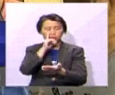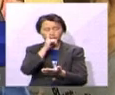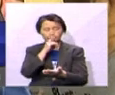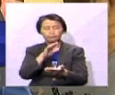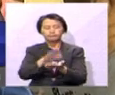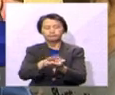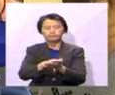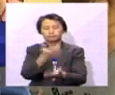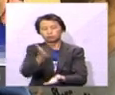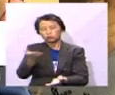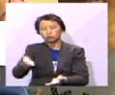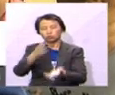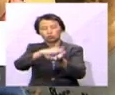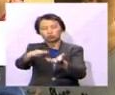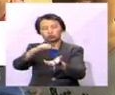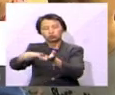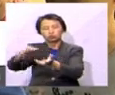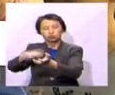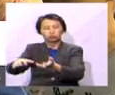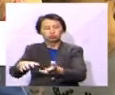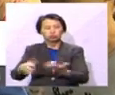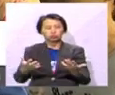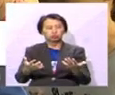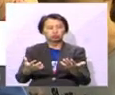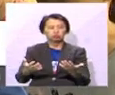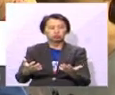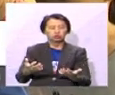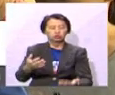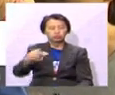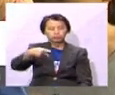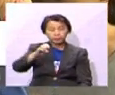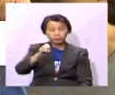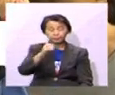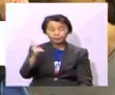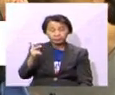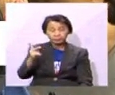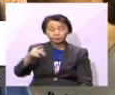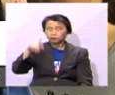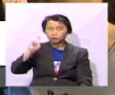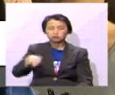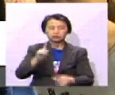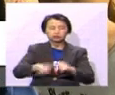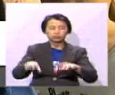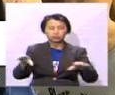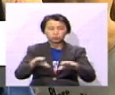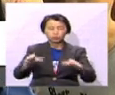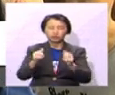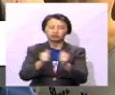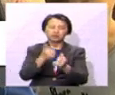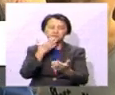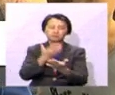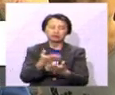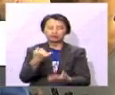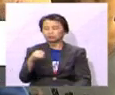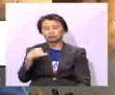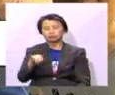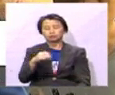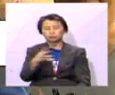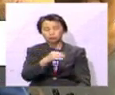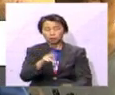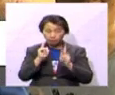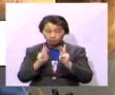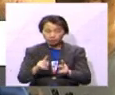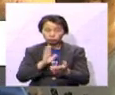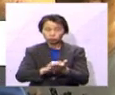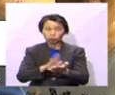prasarana sekolah. PDP pun kami tak dapat laksanakan dengan lancar. Dan pihak sekolah